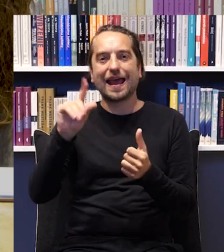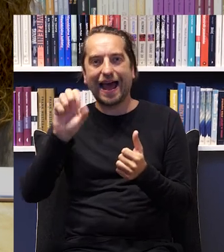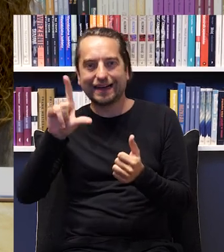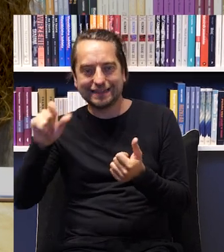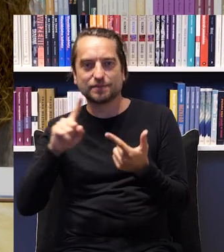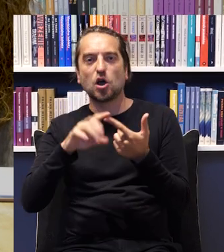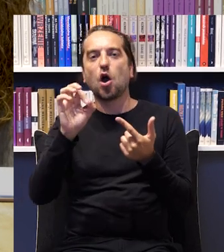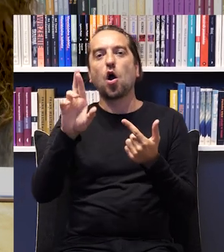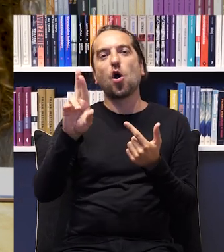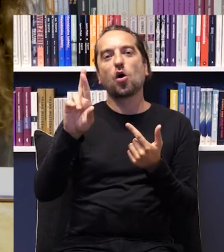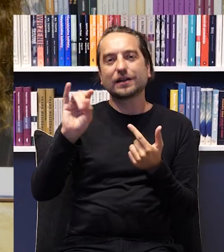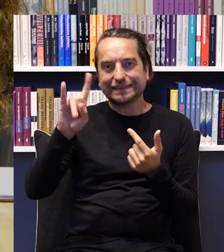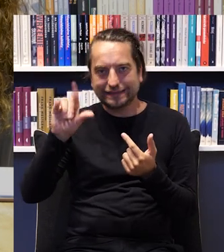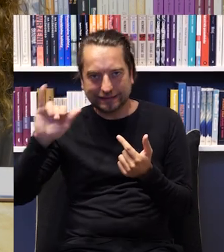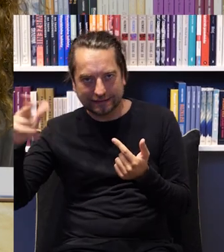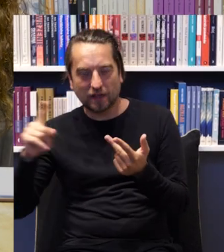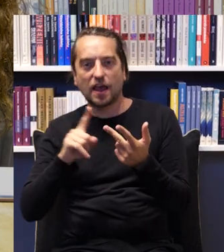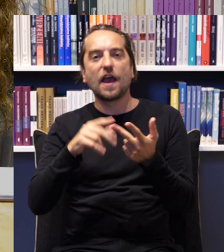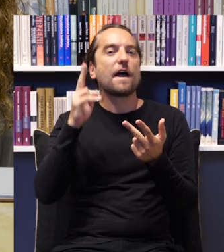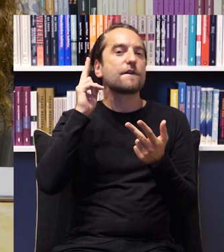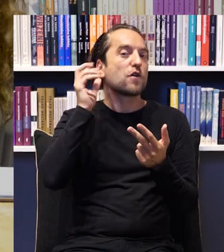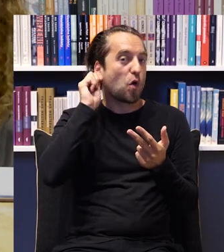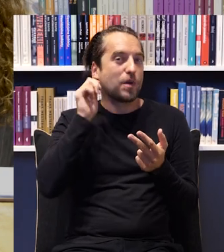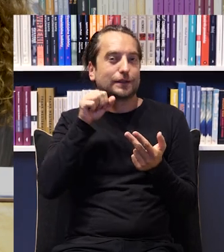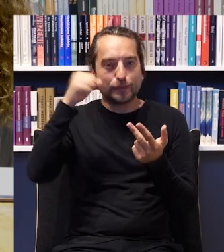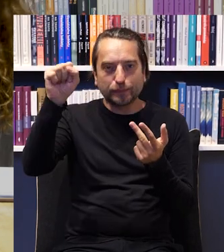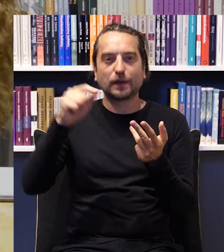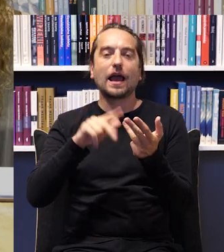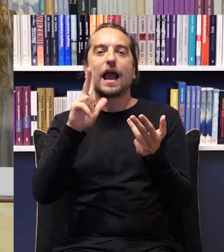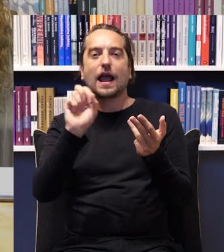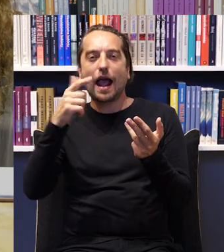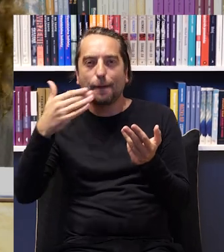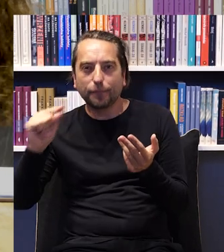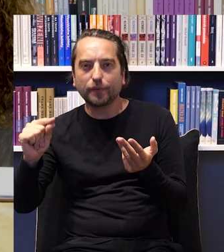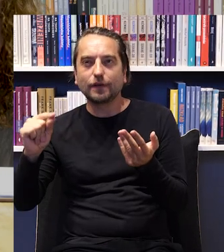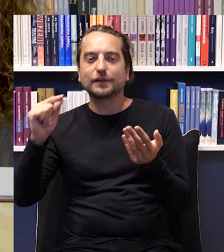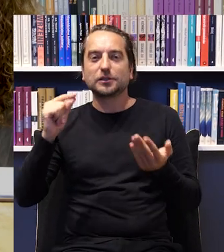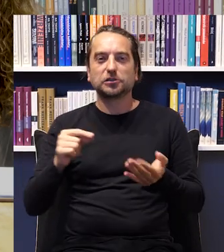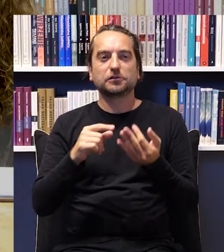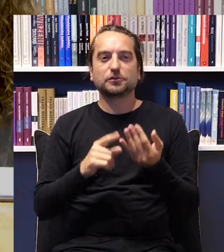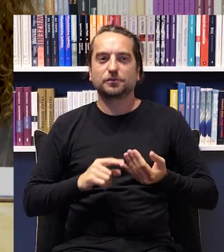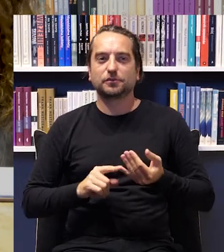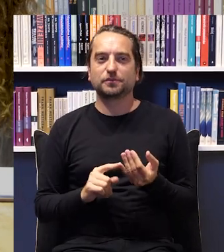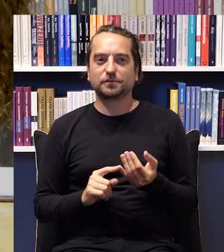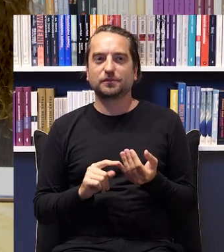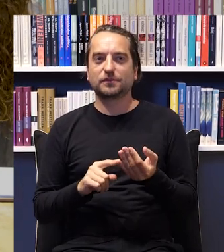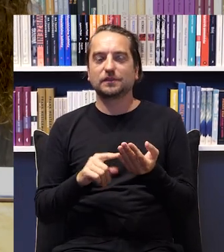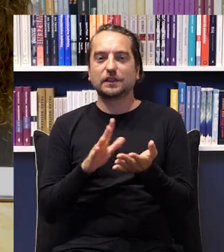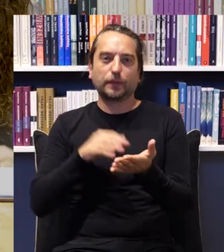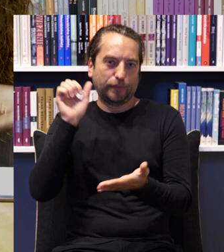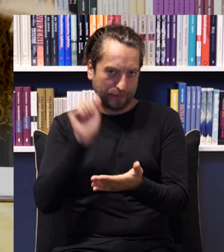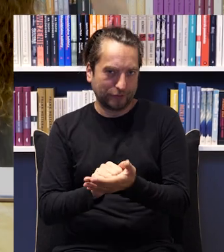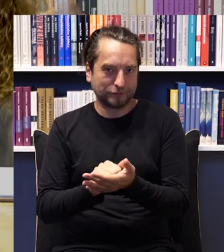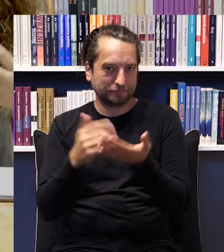oniryzm, katastrofizm, feminizm i kamp. Nie wiem, czy streściłam właśnie tę książkę, robiąc mały